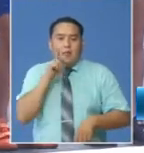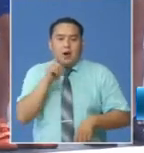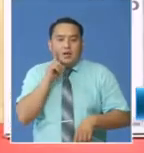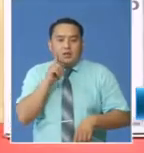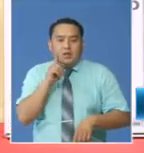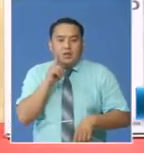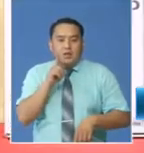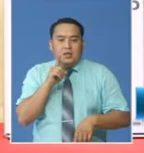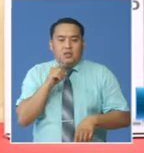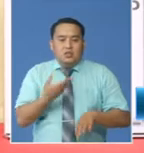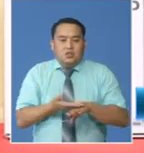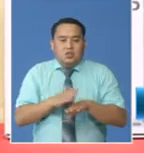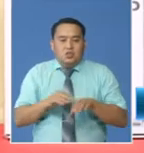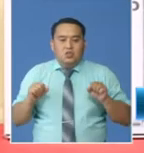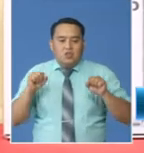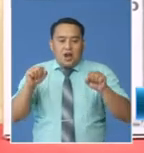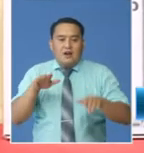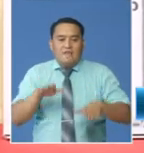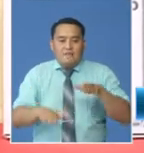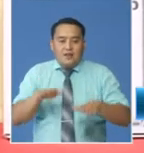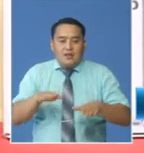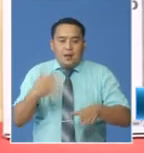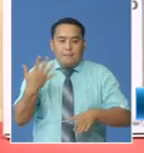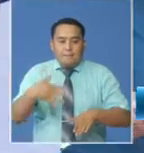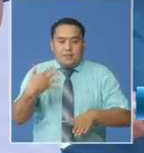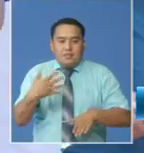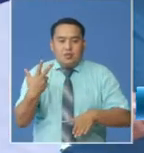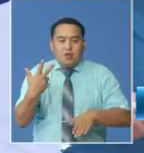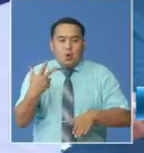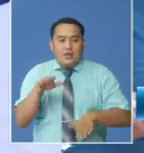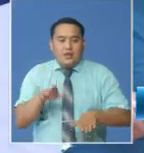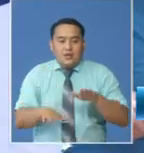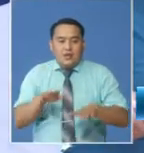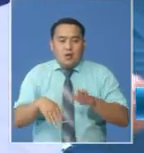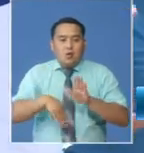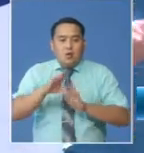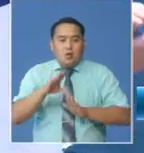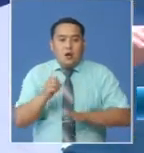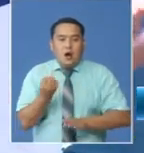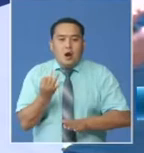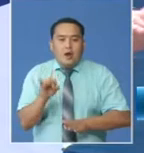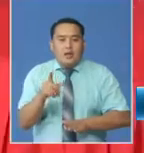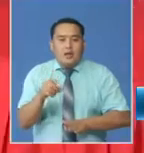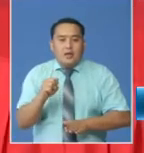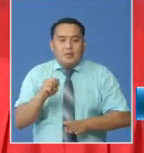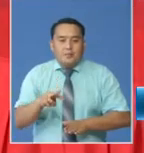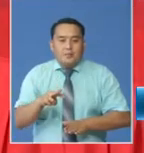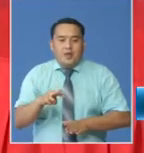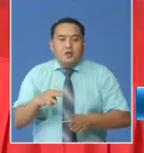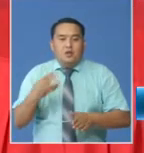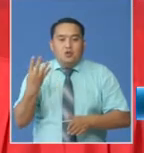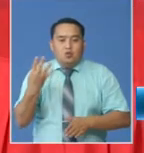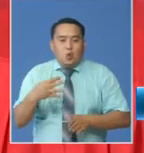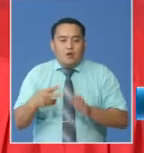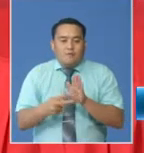и перспективные штангисты. В весовой категории до 53 килограмм лучшей стала Айгера Маулбек, а в весе до